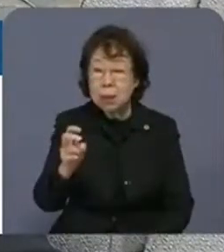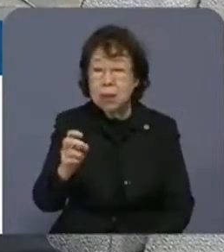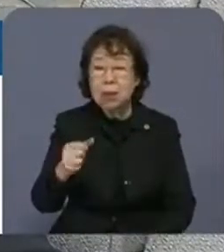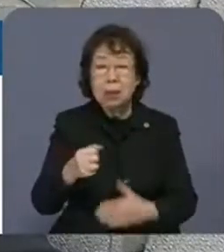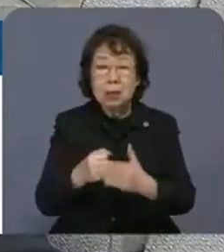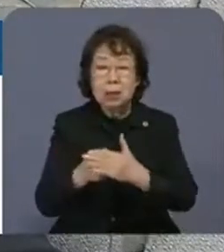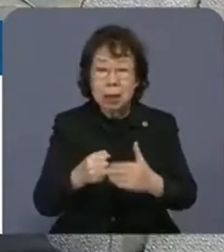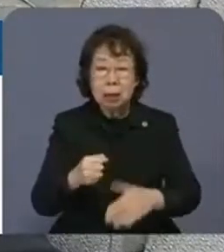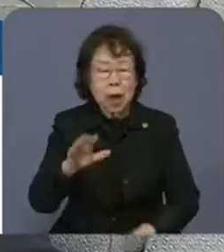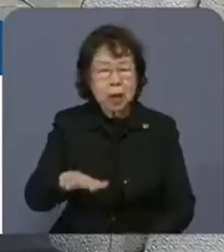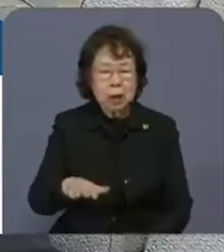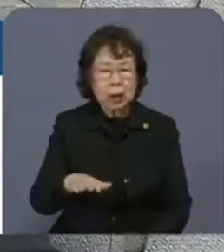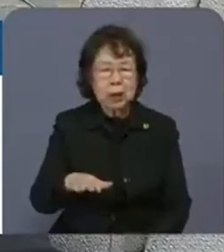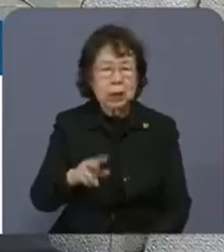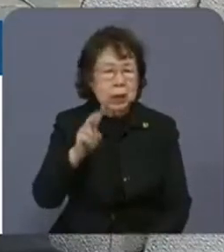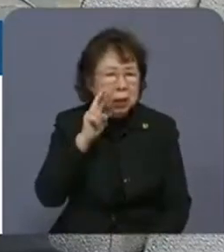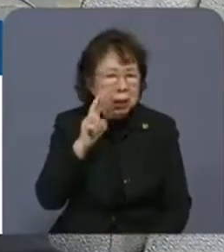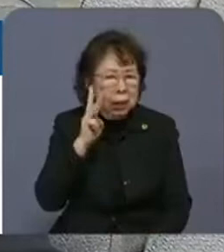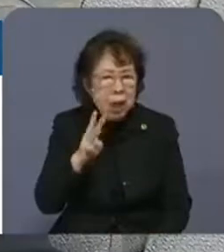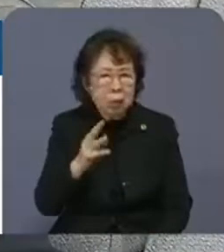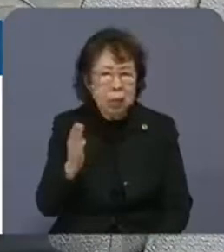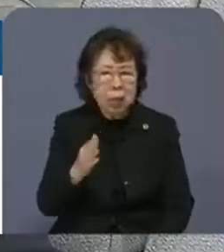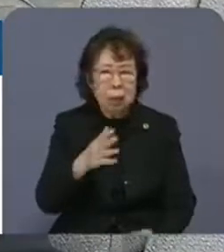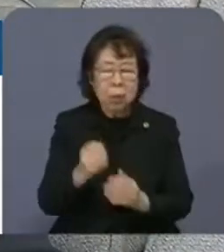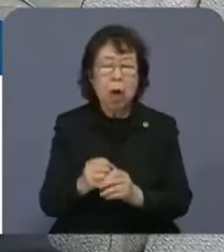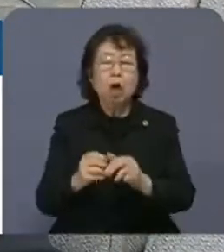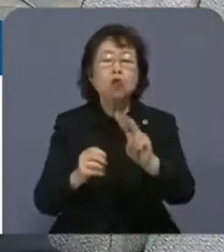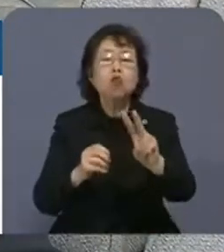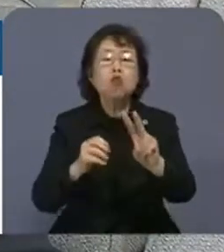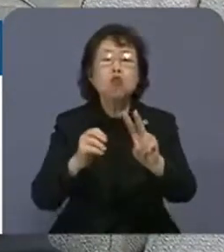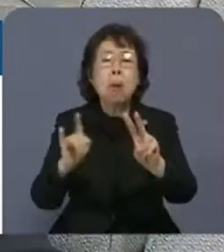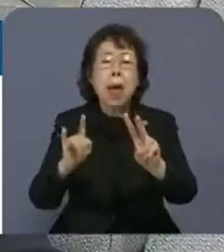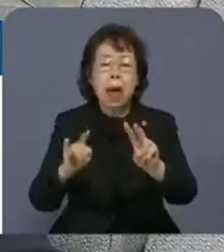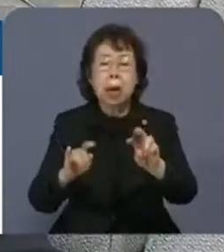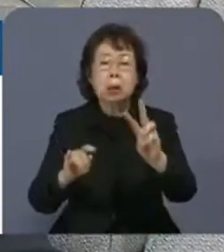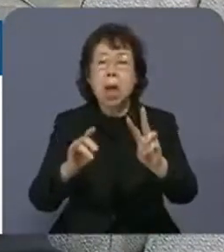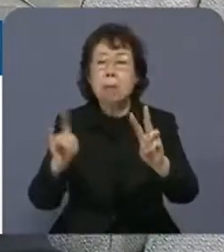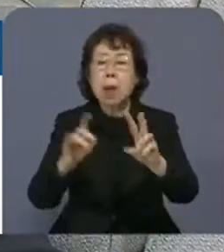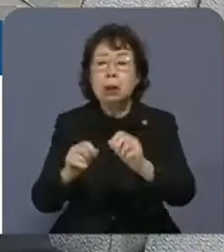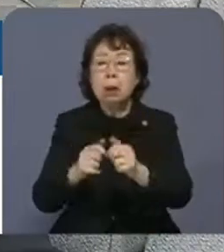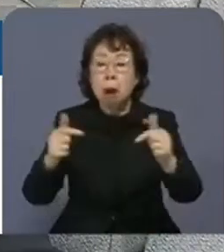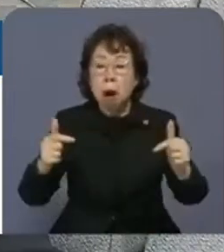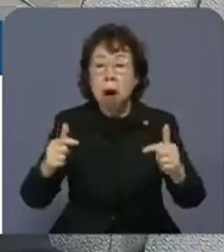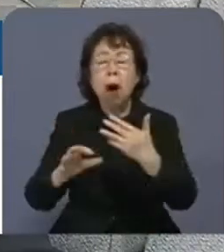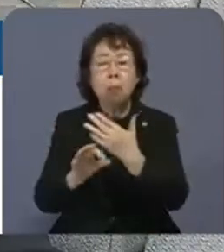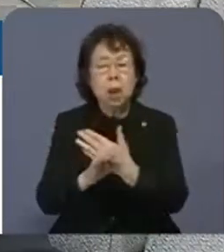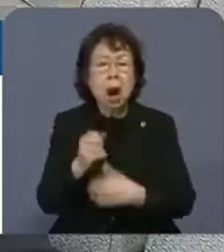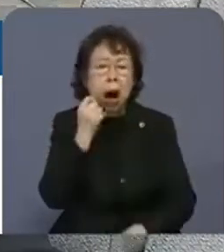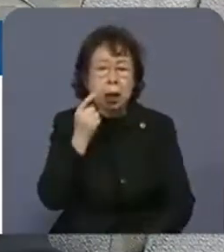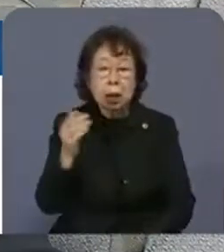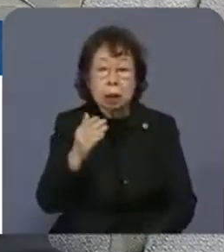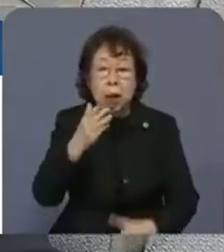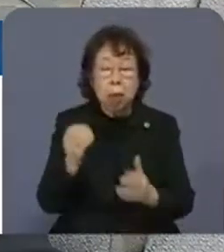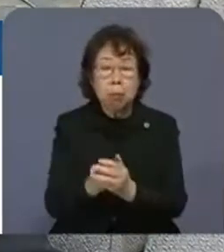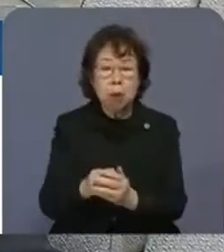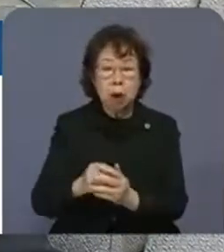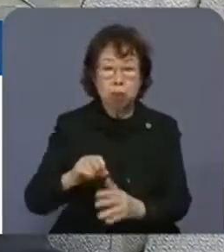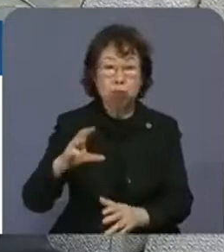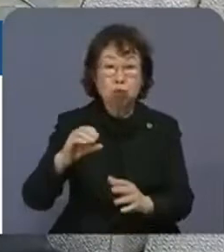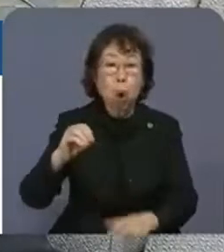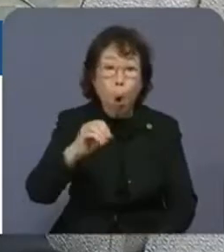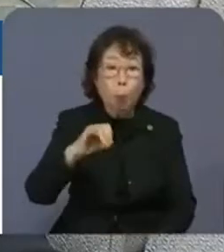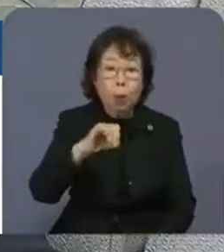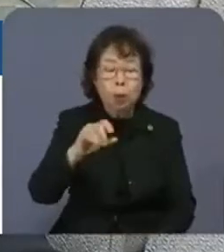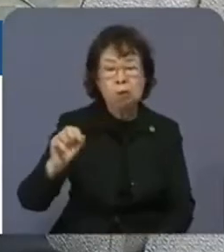그래서 이게 어이 3일 단위로 리퀘 트 블링 이나 쓰리 클링 되면은 더 유머 한달정도 지나면 은우 3동 이